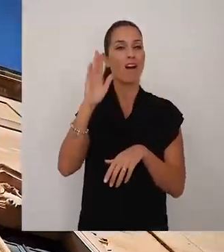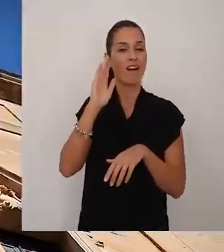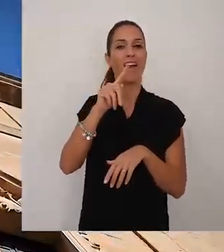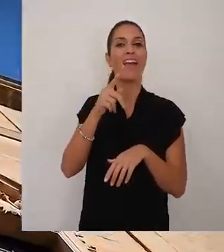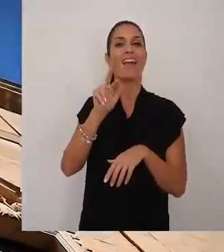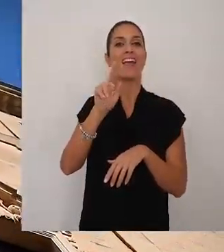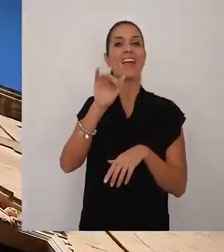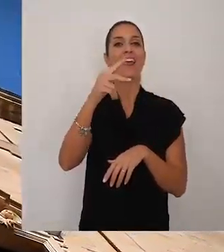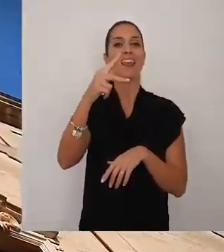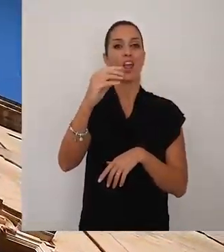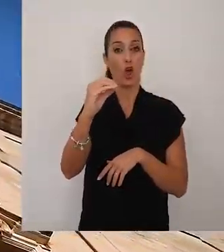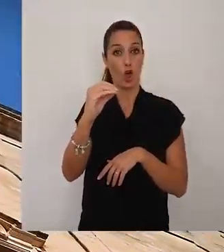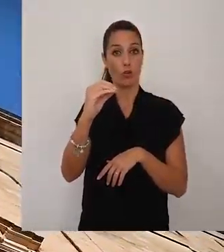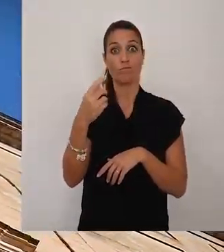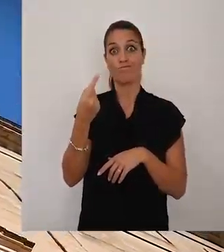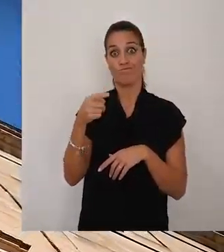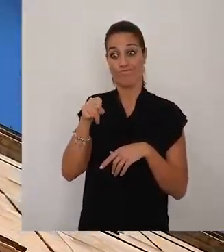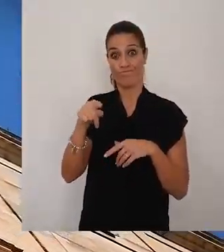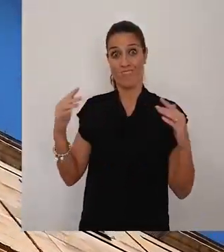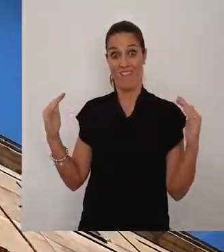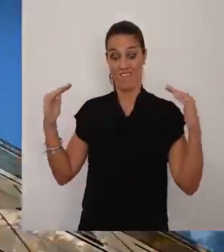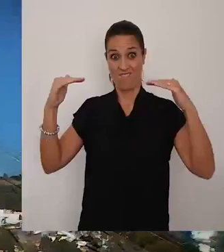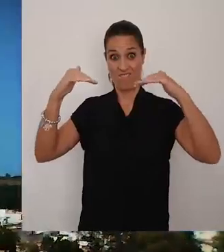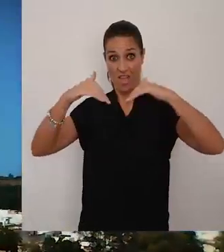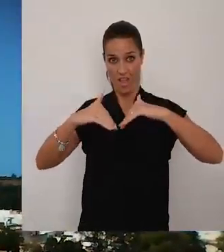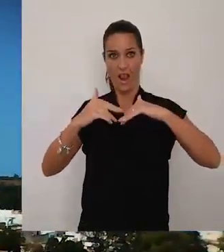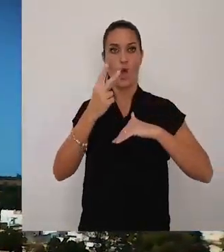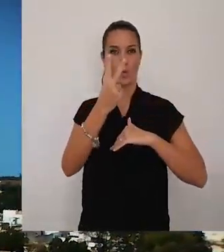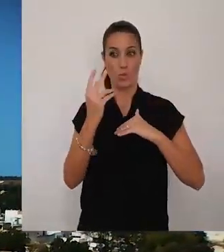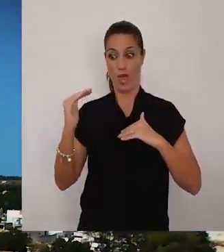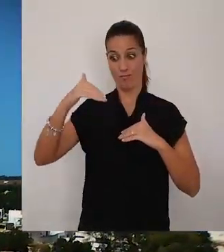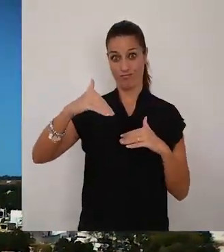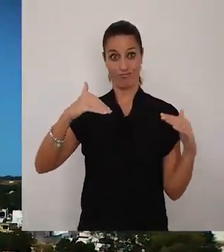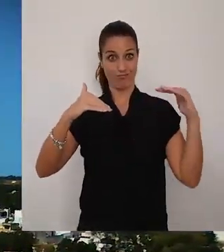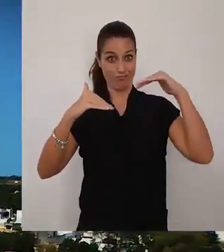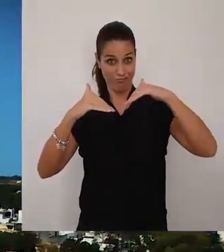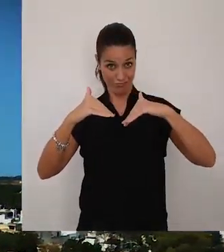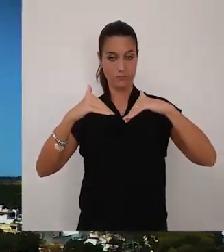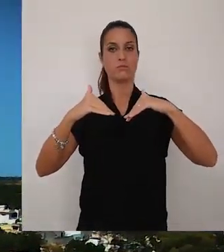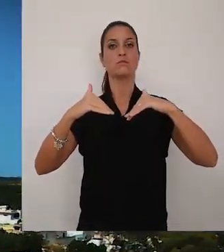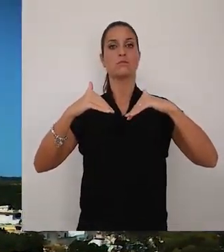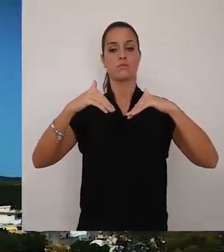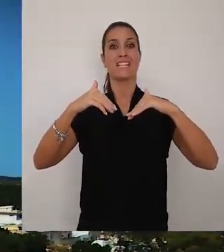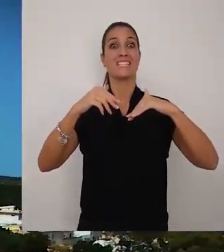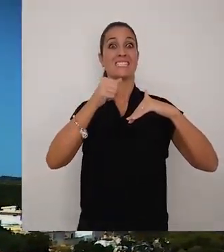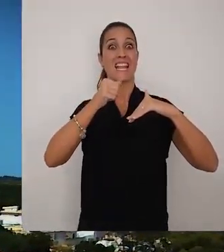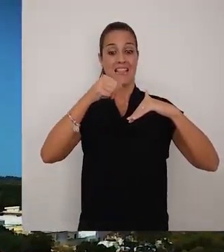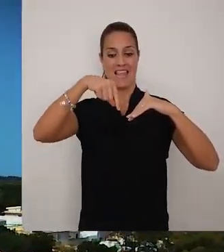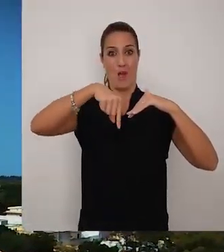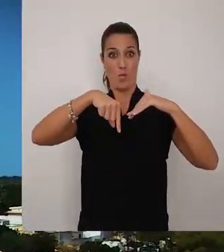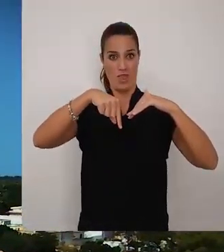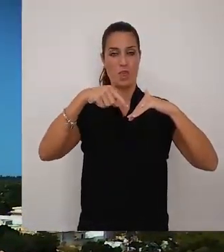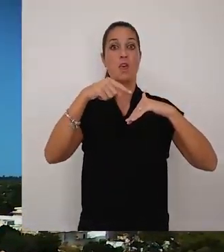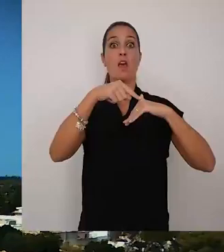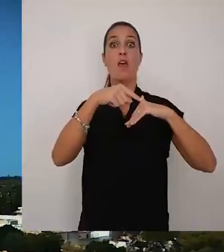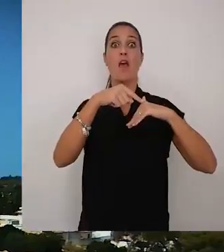L'abitato del paese si posiziona in un'ampia vallata, protetta dalle alture delle serre salentine, in particolare dalla Serra di